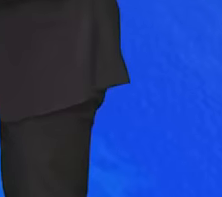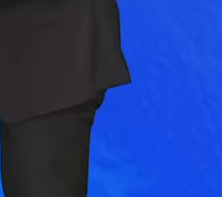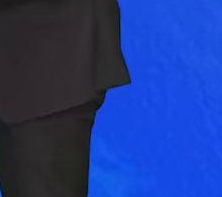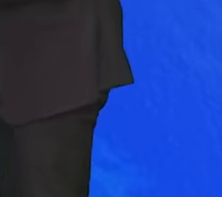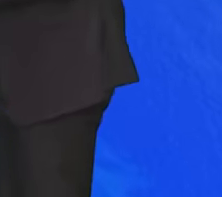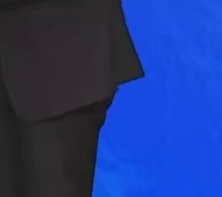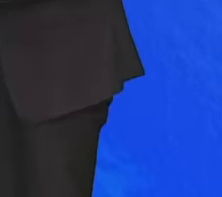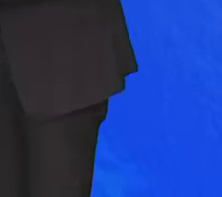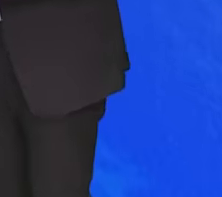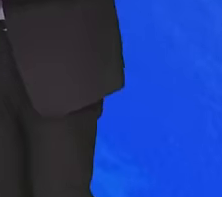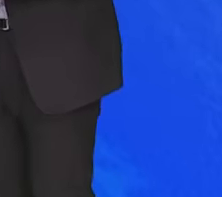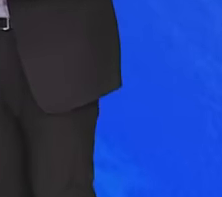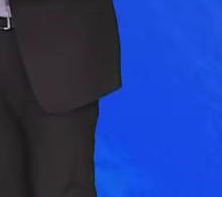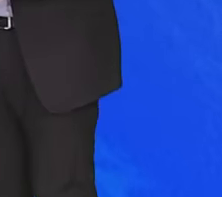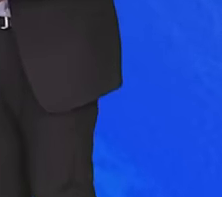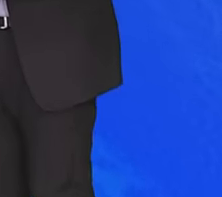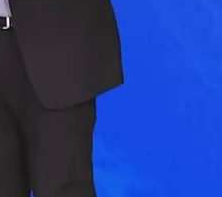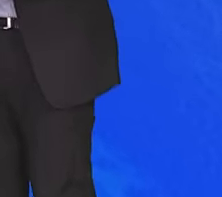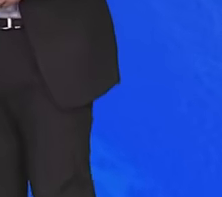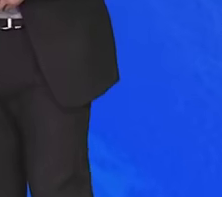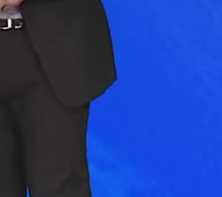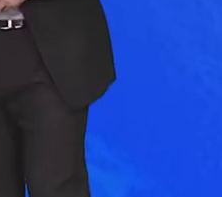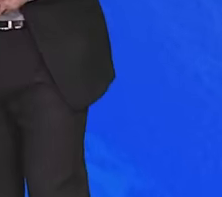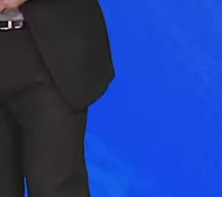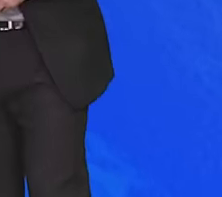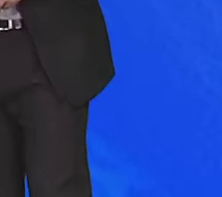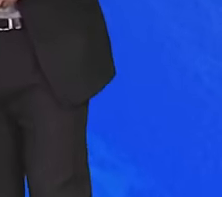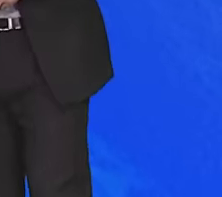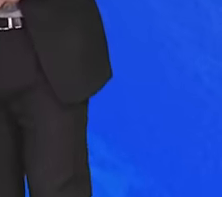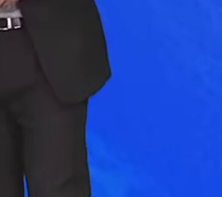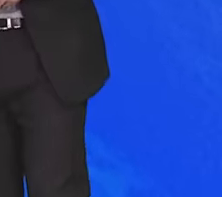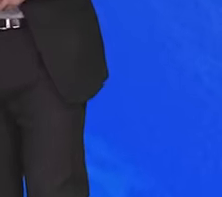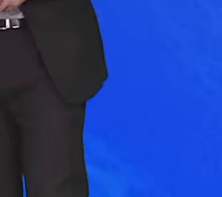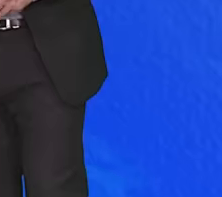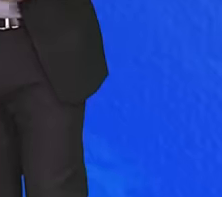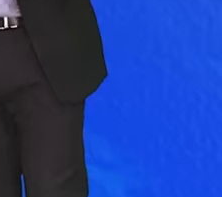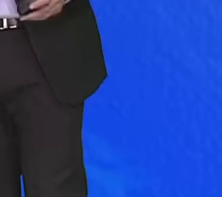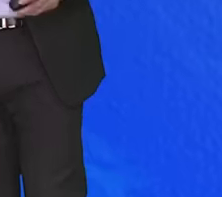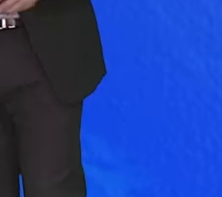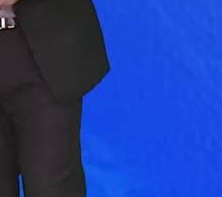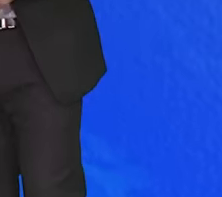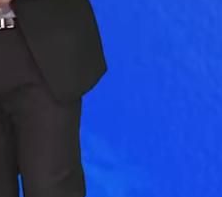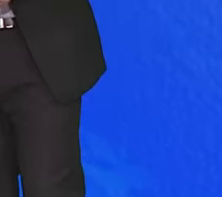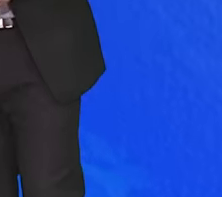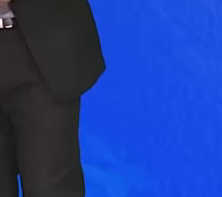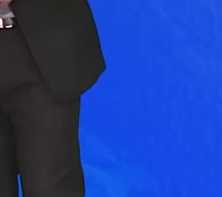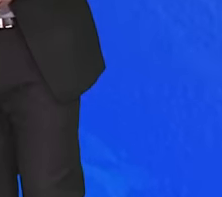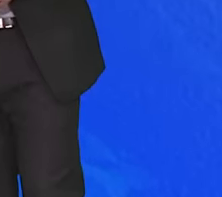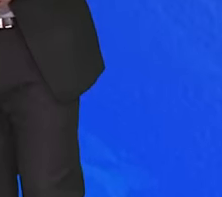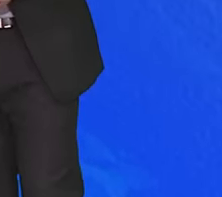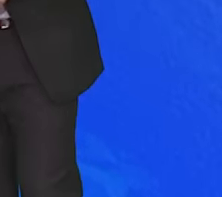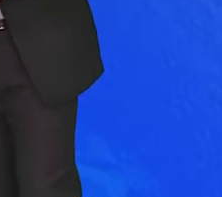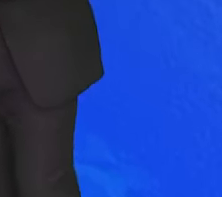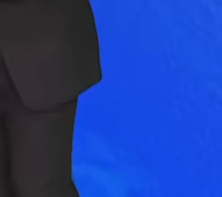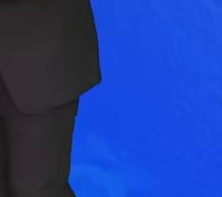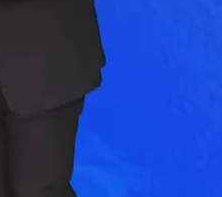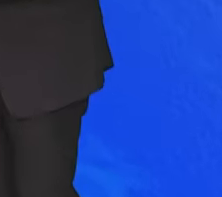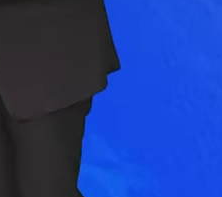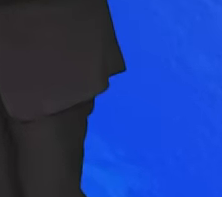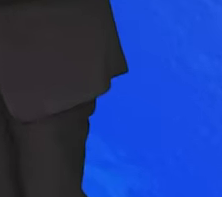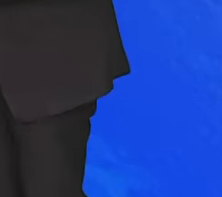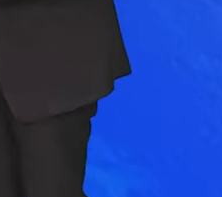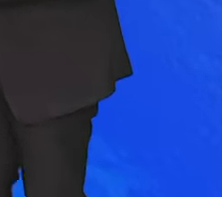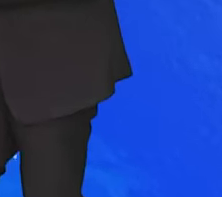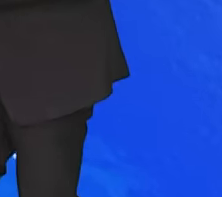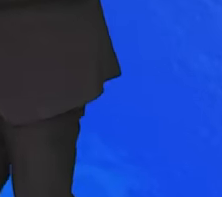Davao Occidental na posibleng tumagal hanggang pagsapit ng tanghali. Pero mababa naman na ang tsansa ng ulan sa ibang